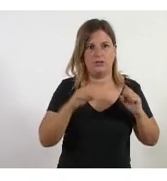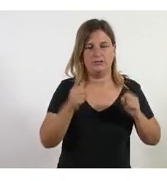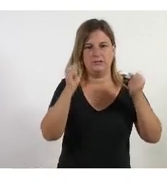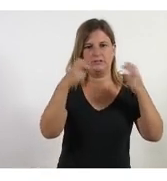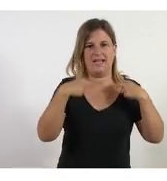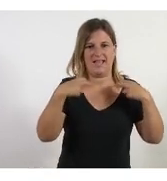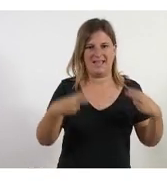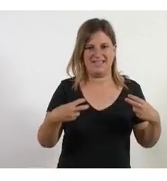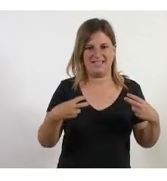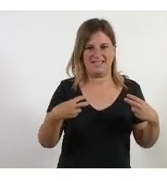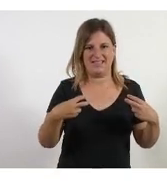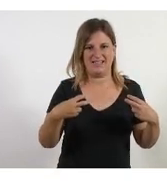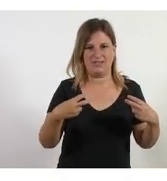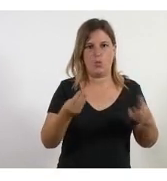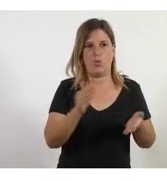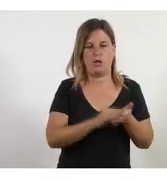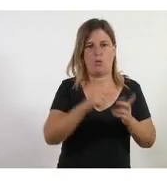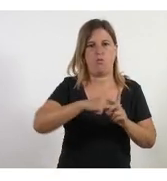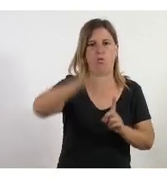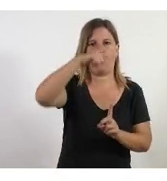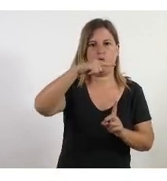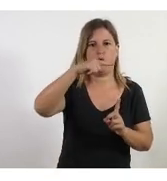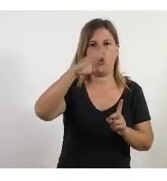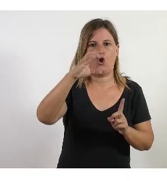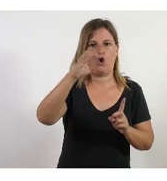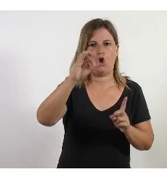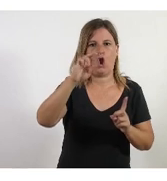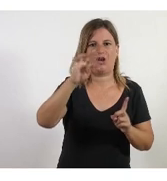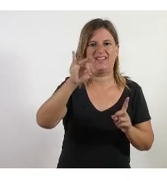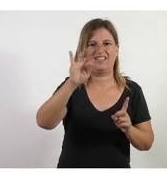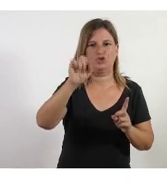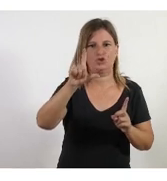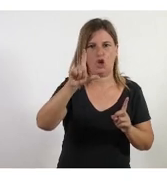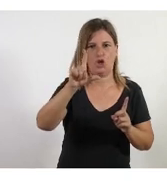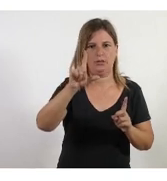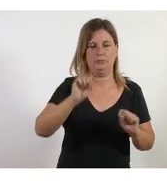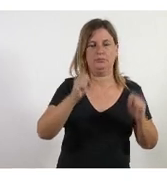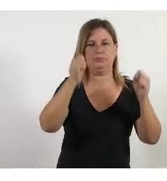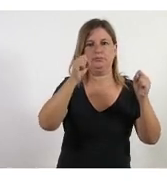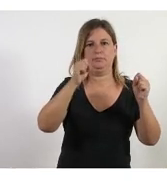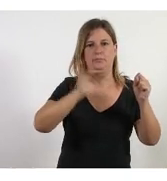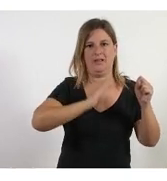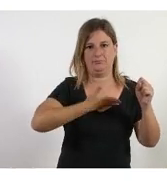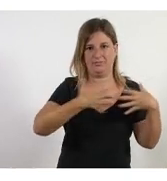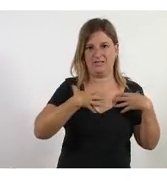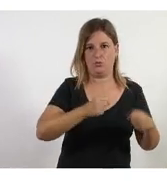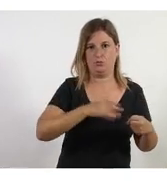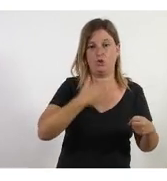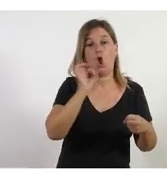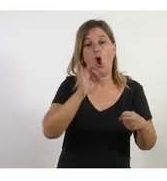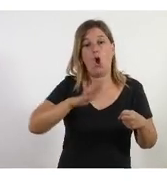al nivell de cortisol d'una altra vegada. Vale? O ho podem fer d'una forma diferent, com ho fèiem